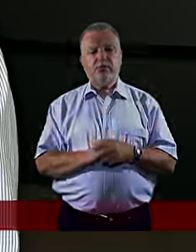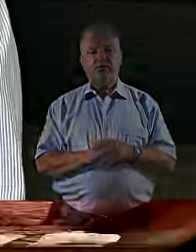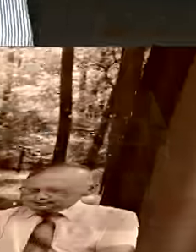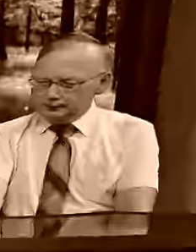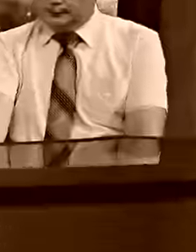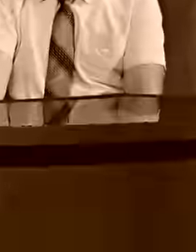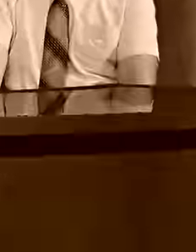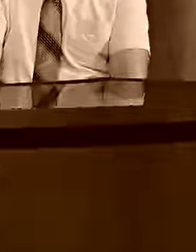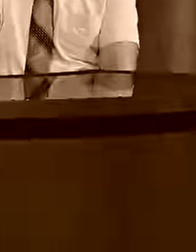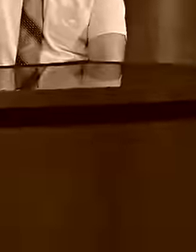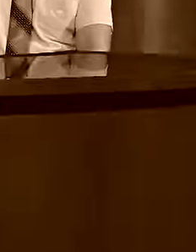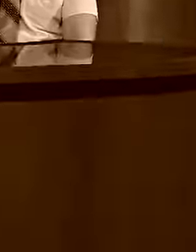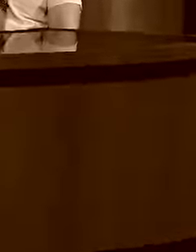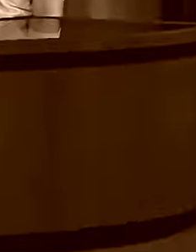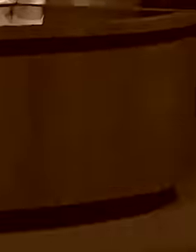błogosławieństwo.